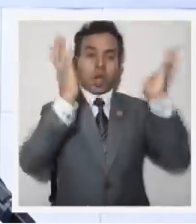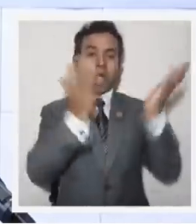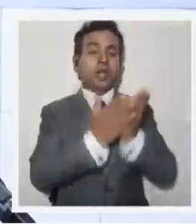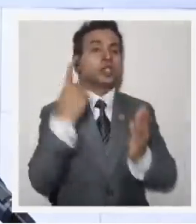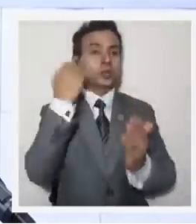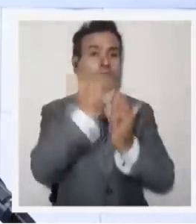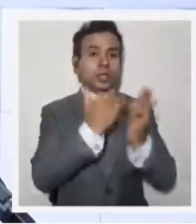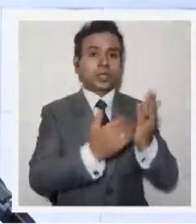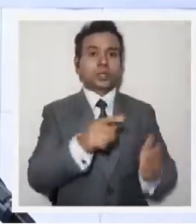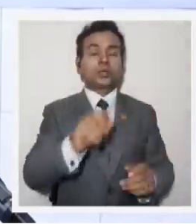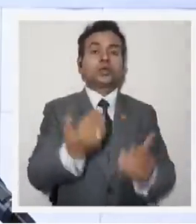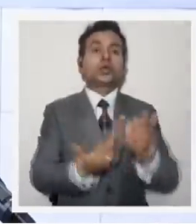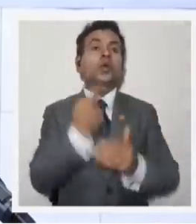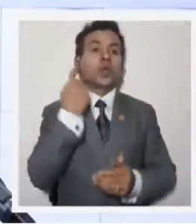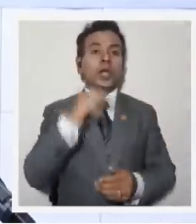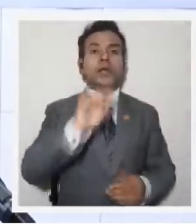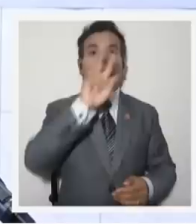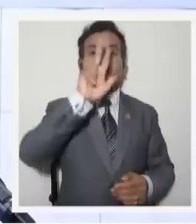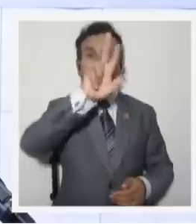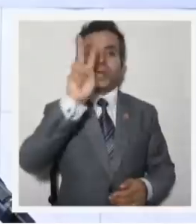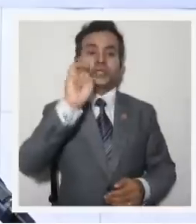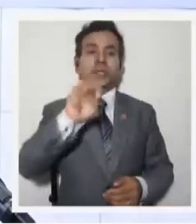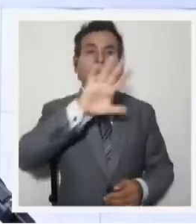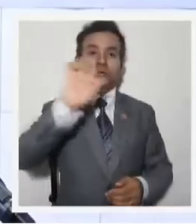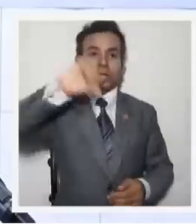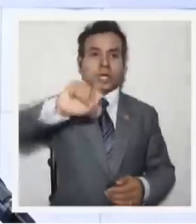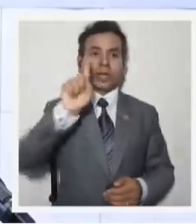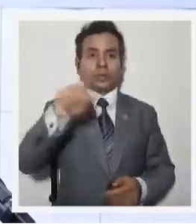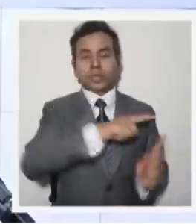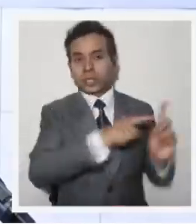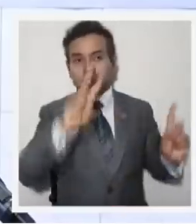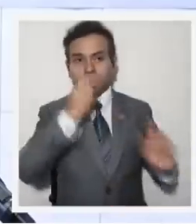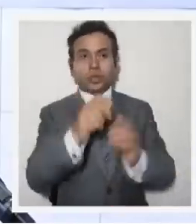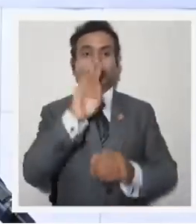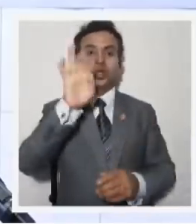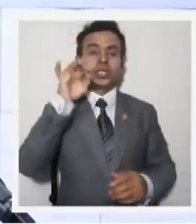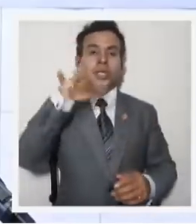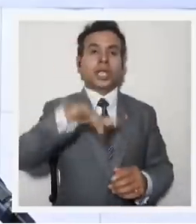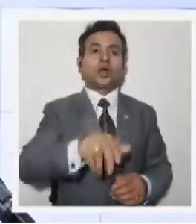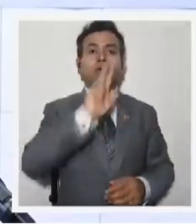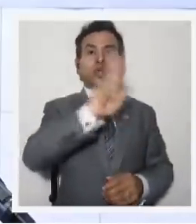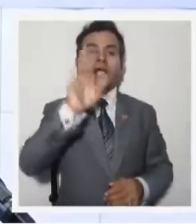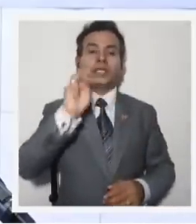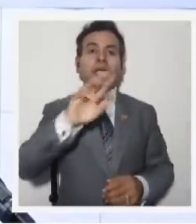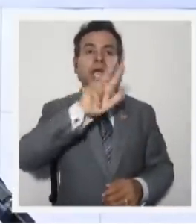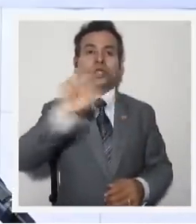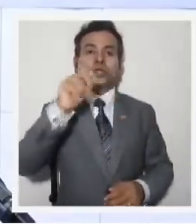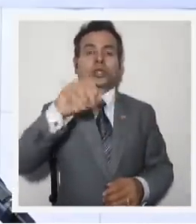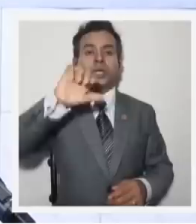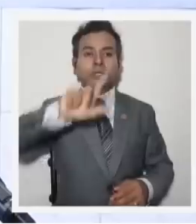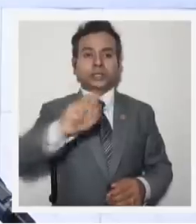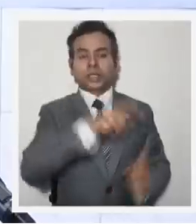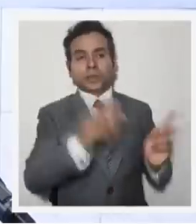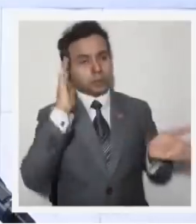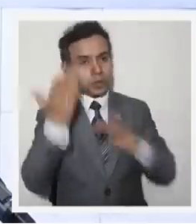3,597 জন। বিশ্ব পরিস্থিতির দিকে তাকালে 24 ঘন্টা শনাক্ত হয়েছে 82,591 জন এবং এ পর্যন্ত